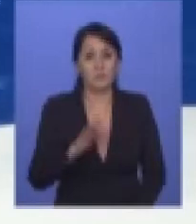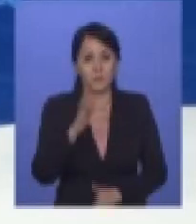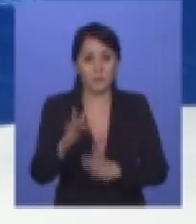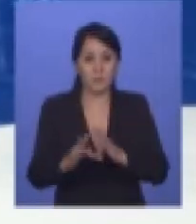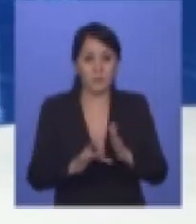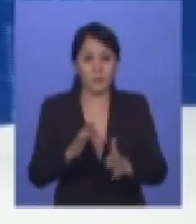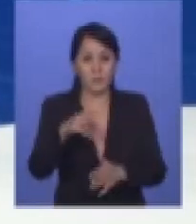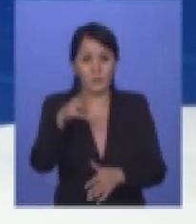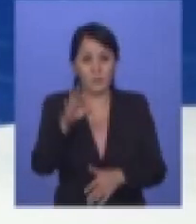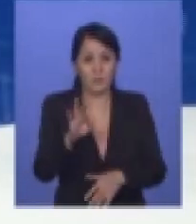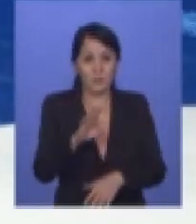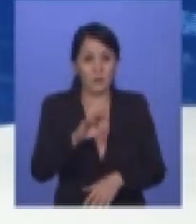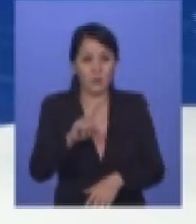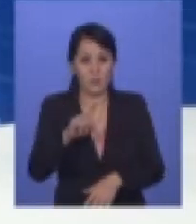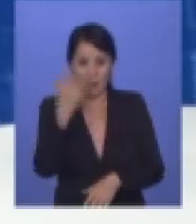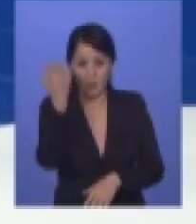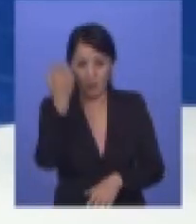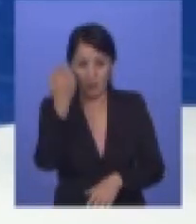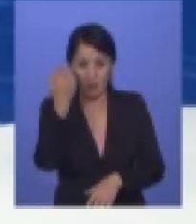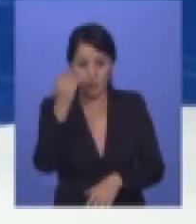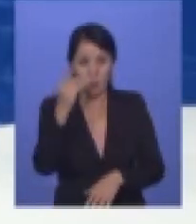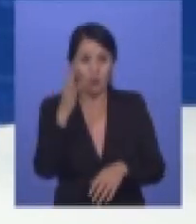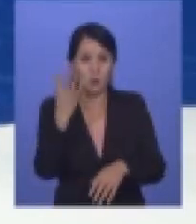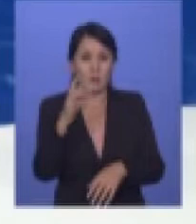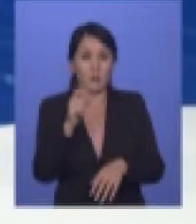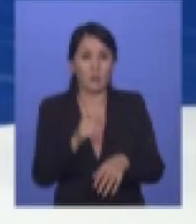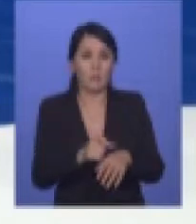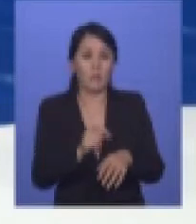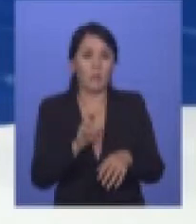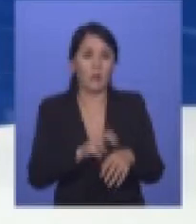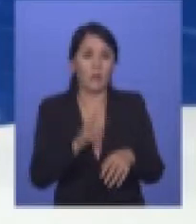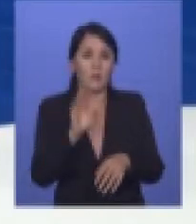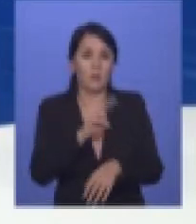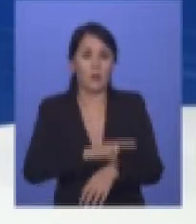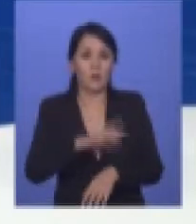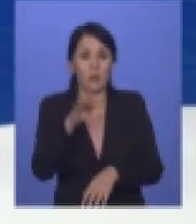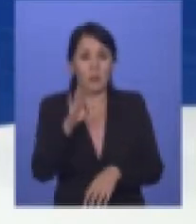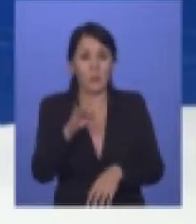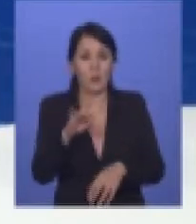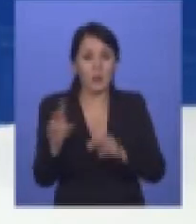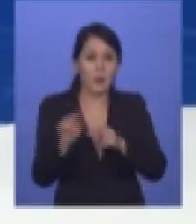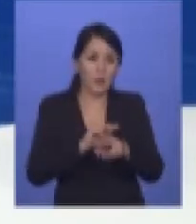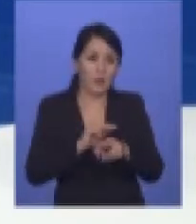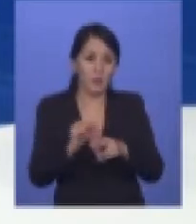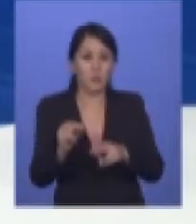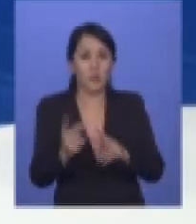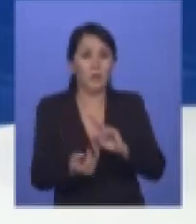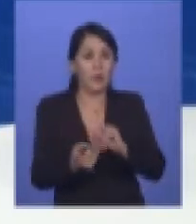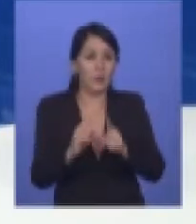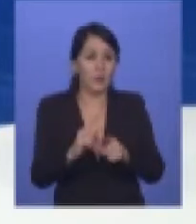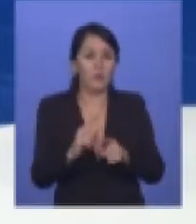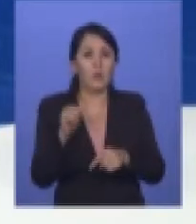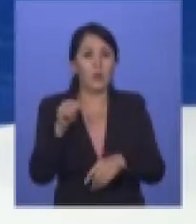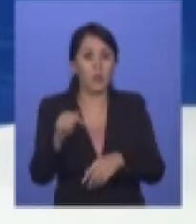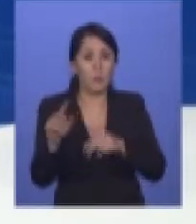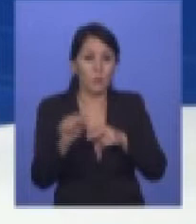Облыс орталығындағы Айна көз орталығында 4 білікті маман қызмет атқарады. Мекемеде глаукоманы емдеп, қылайлықты түзейді. Қазірдің